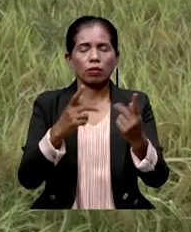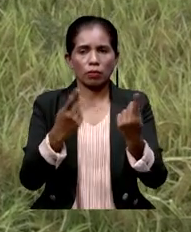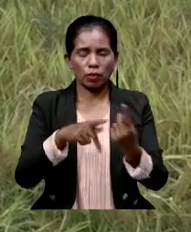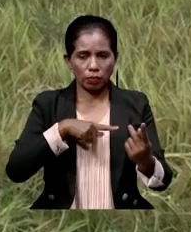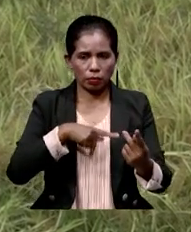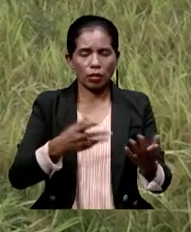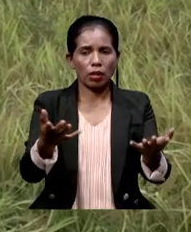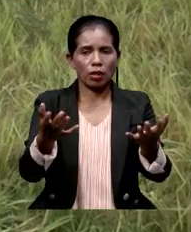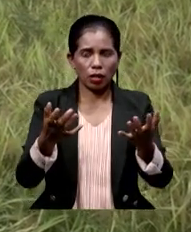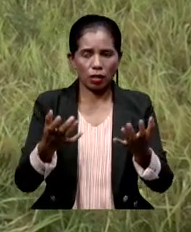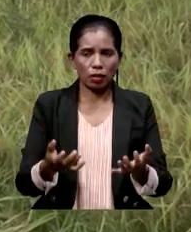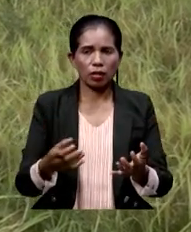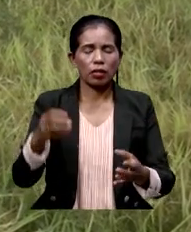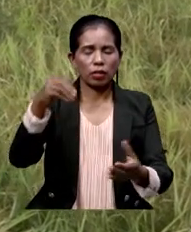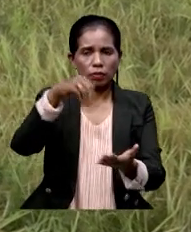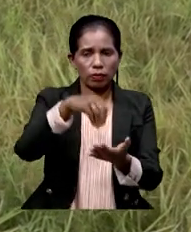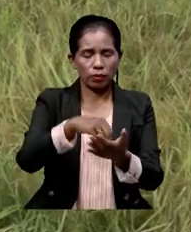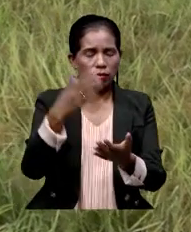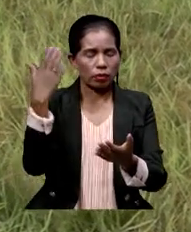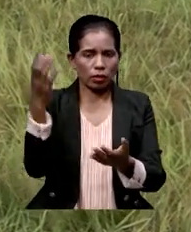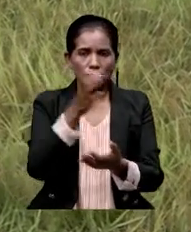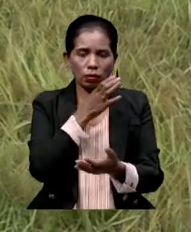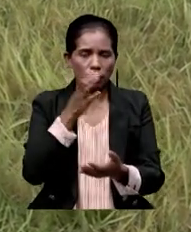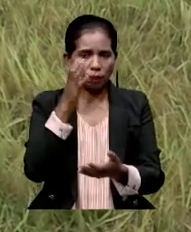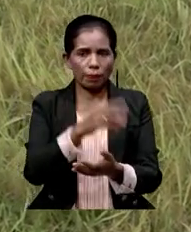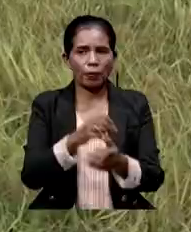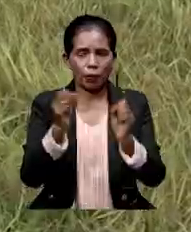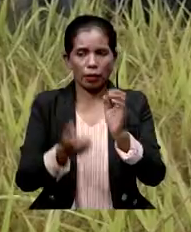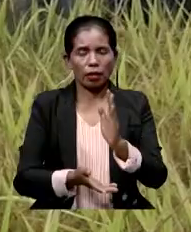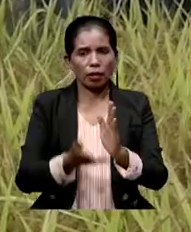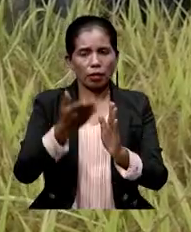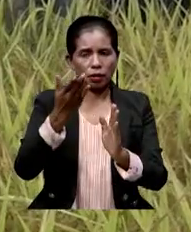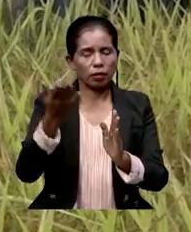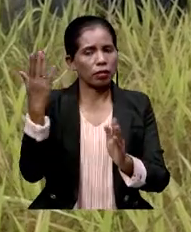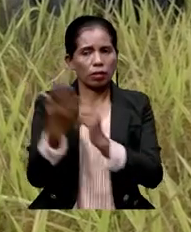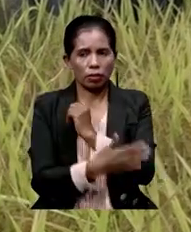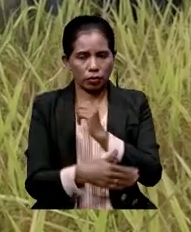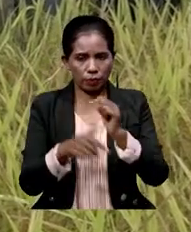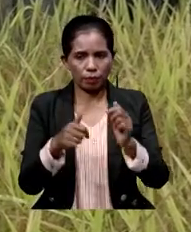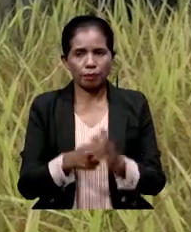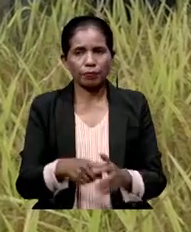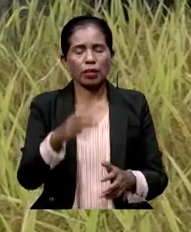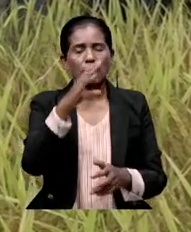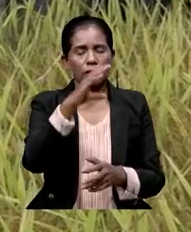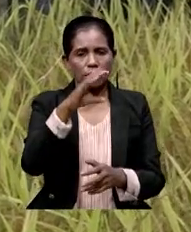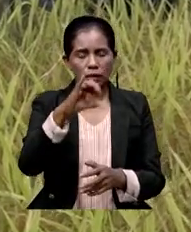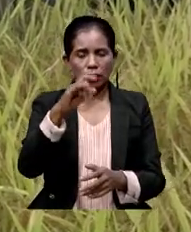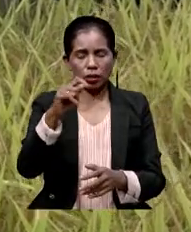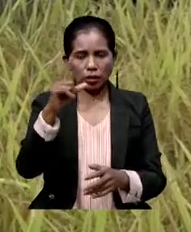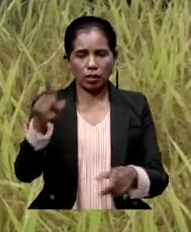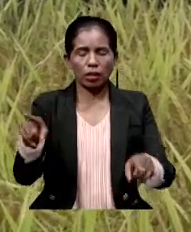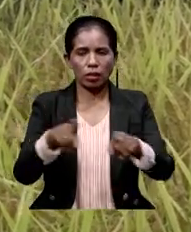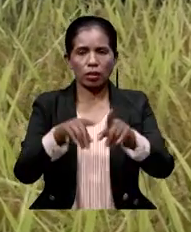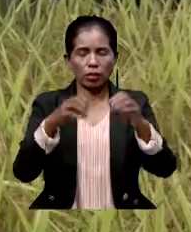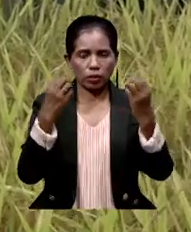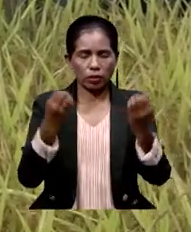iha inisiativa hakarak investe iha area agrikultura nune bele hasai produs saun iha railaran. Se sitil anesa organisaun